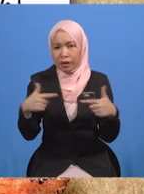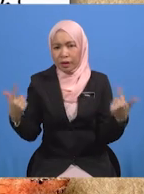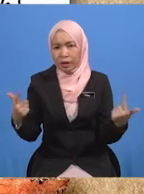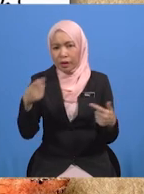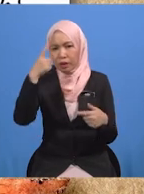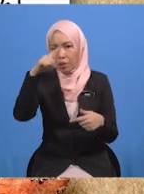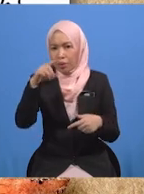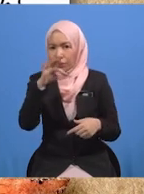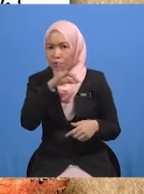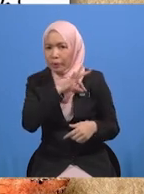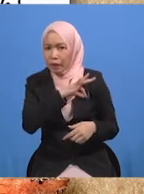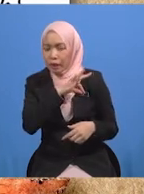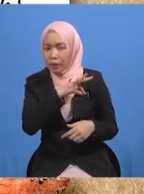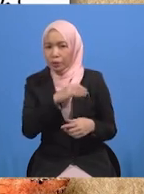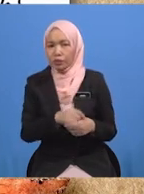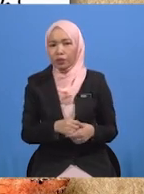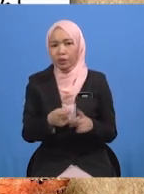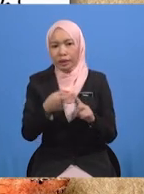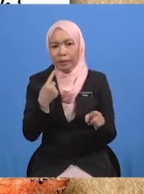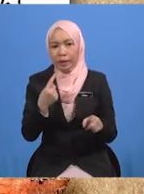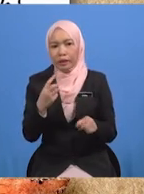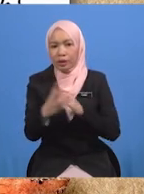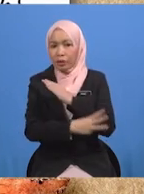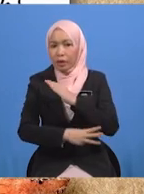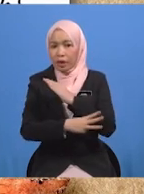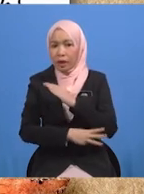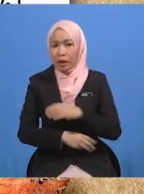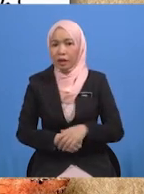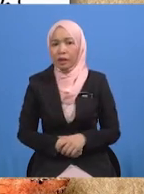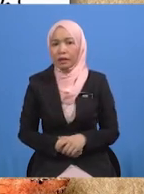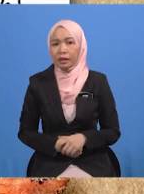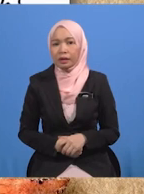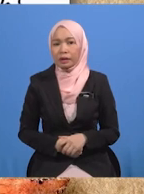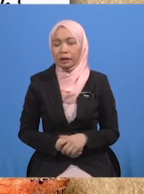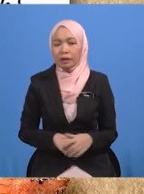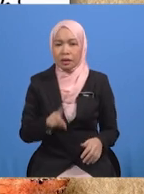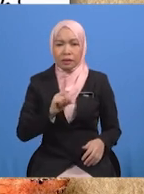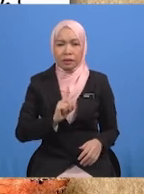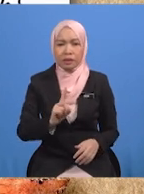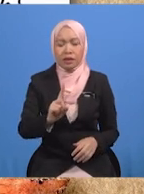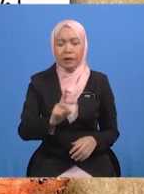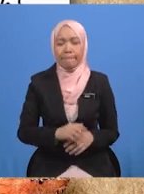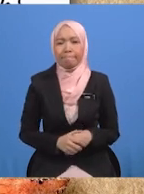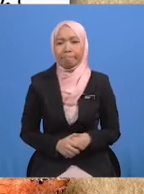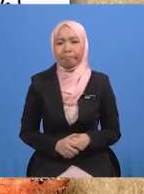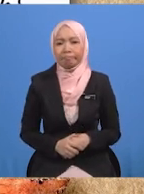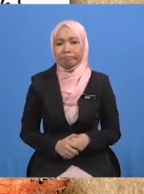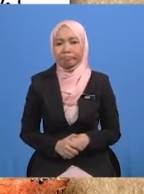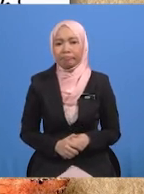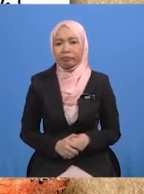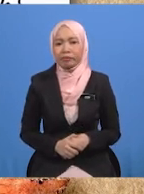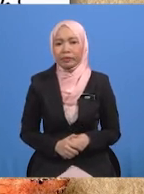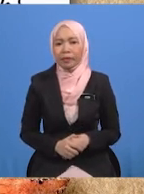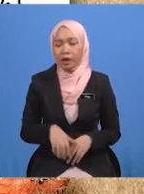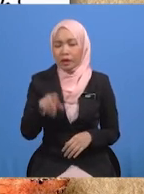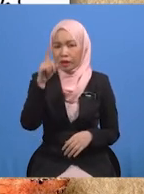daripada wilayah-wilayah yang berada di bawah takluk Kerajaan Turki Uthmaniyah. Bagi